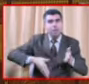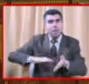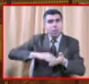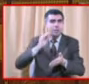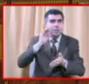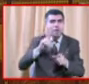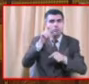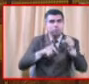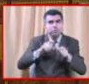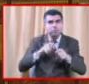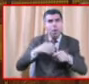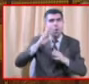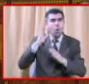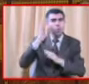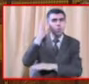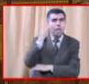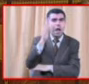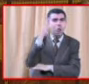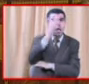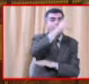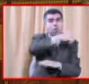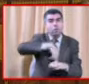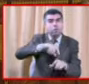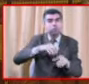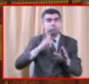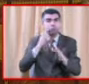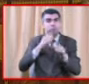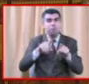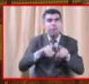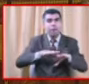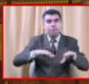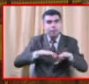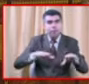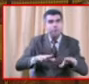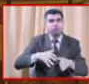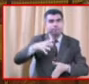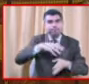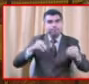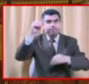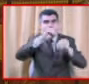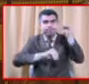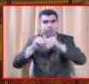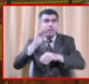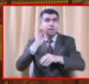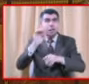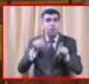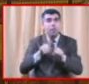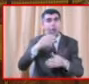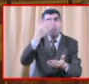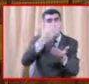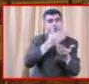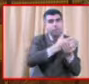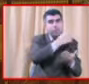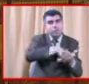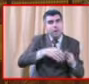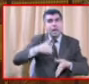ألف الهكتارات من الأراضي الفلاحية، عزلة ومحاصرة مئة الدواوير، وانقطاع محاور طرقية رئيسية من المحور ديال